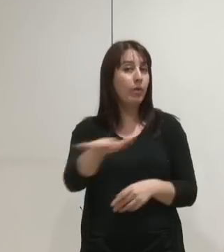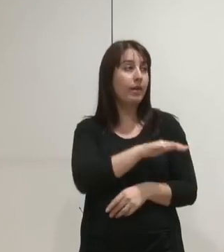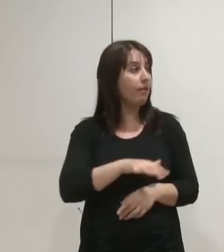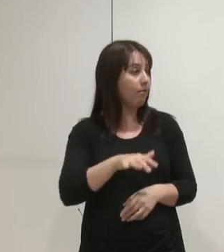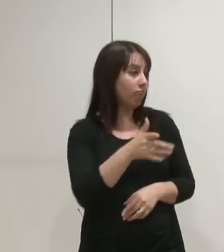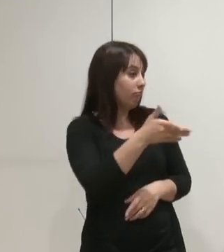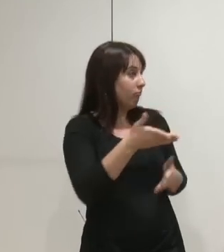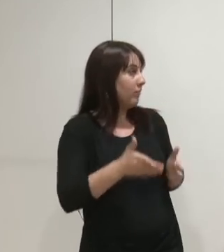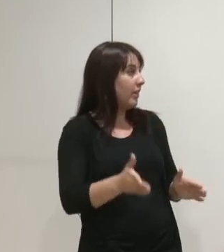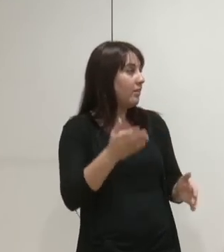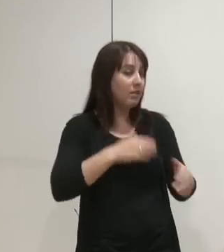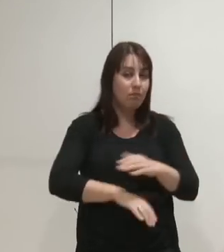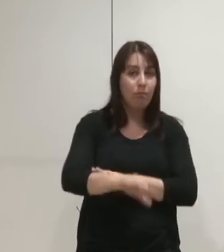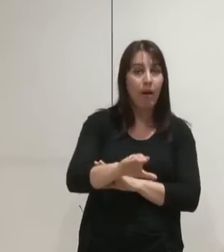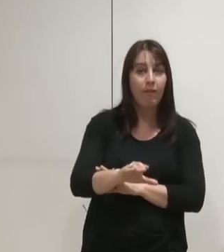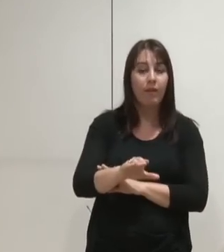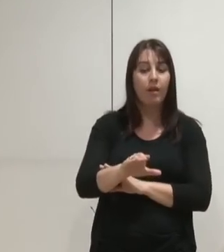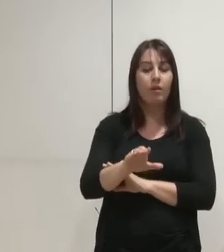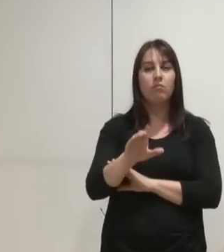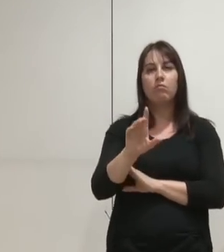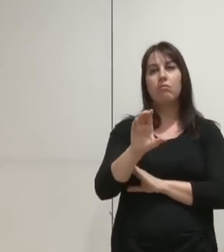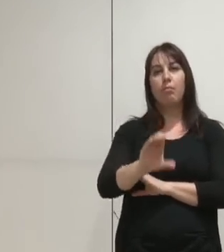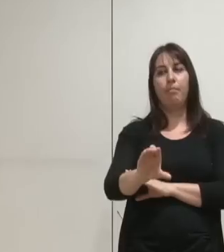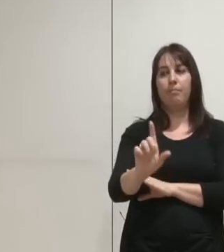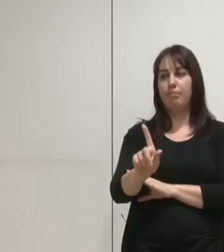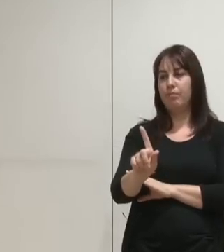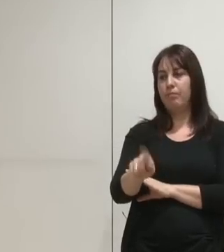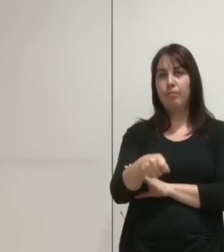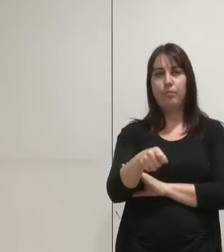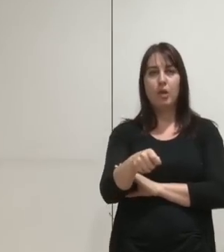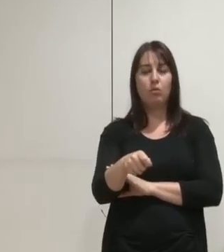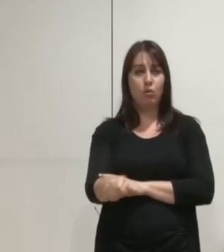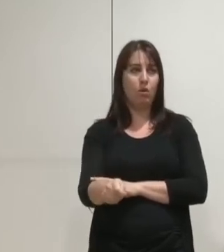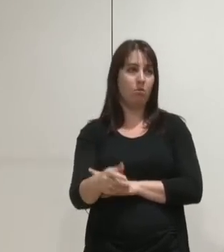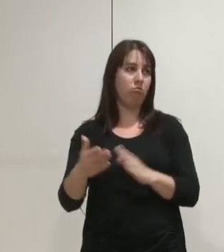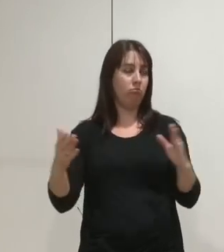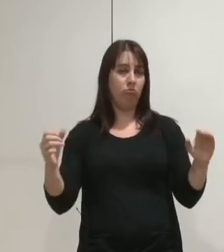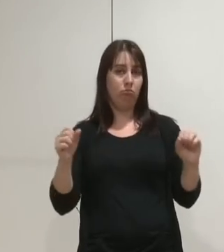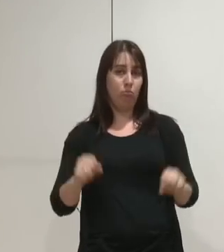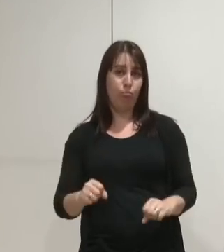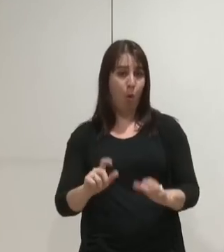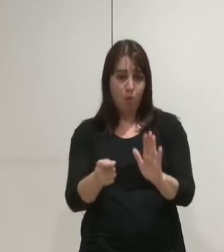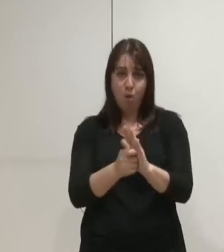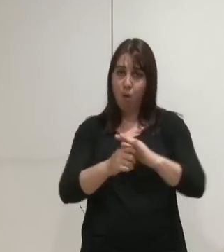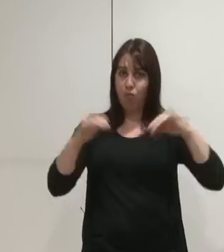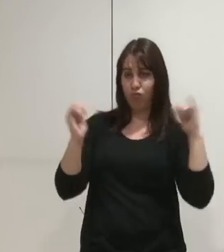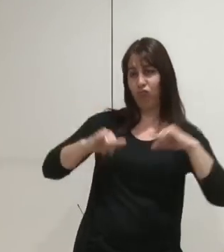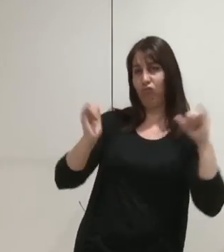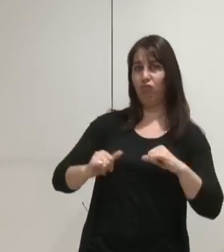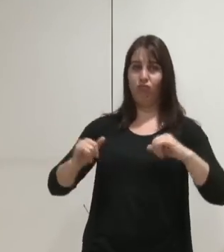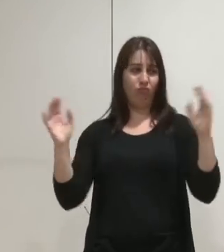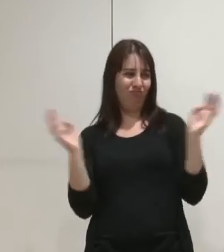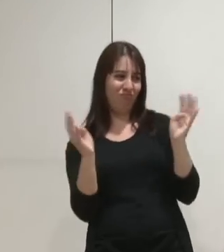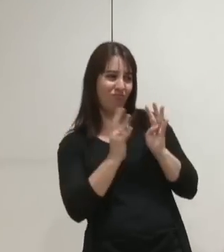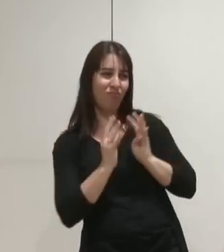public bien évidemment et à partir du moment où incontestablement cela peut être un moment festif bien